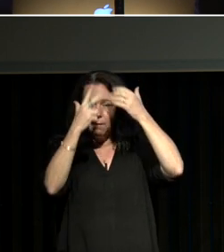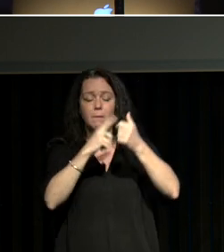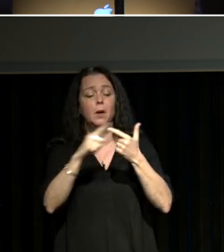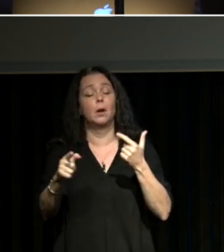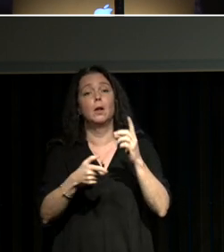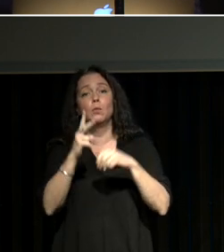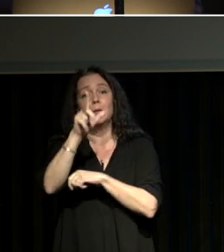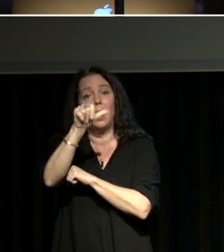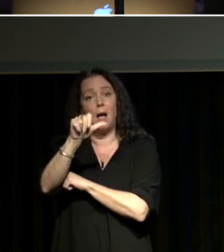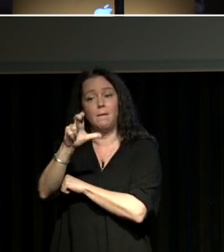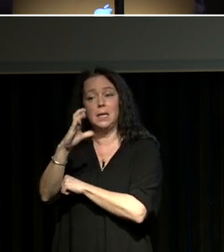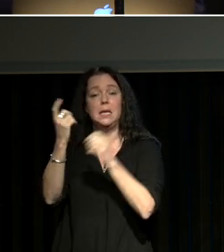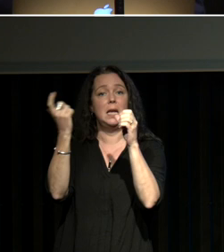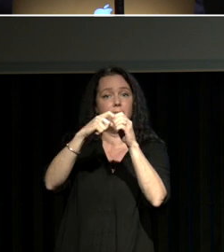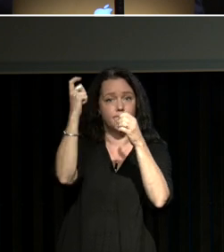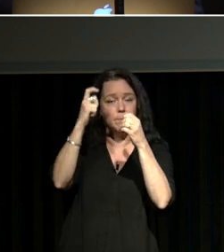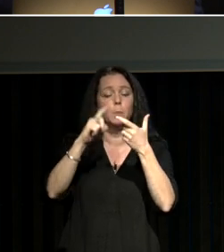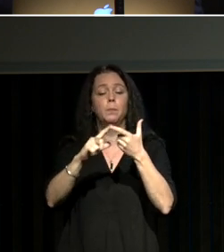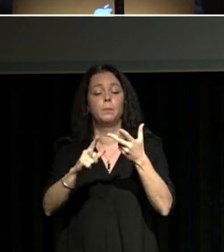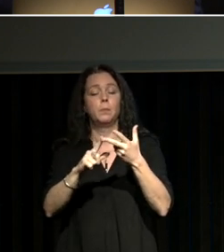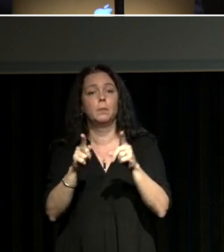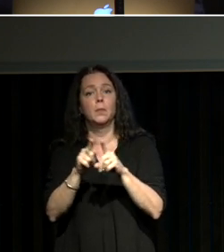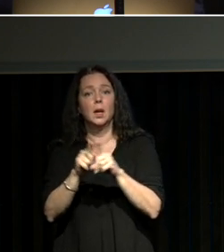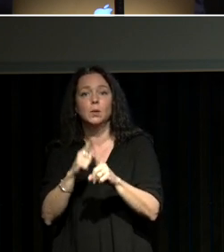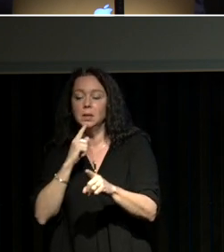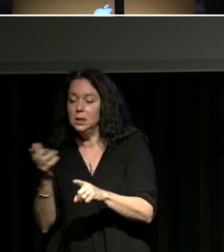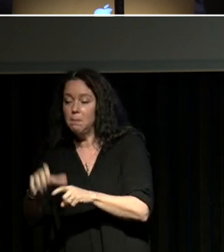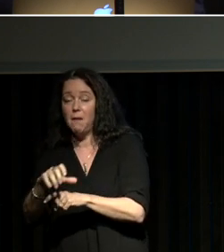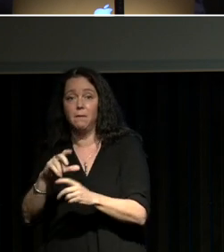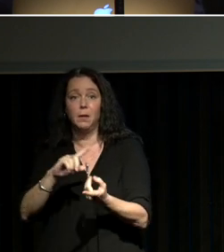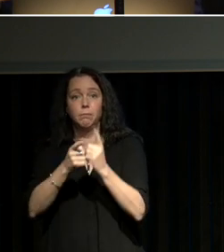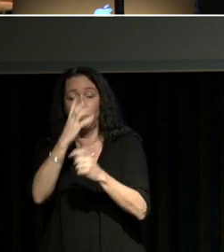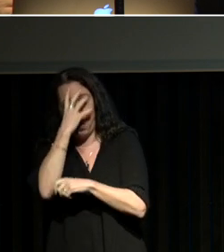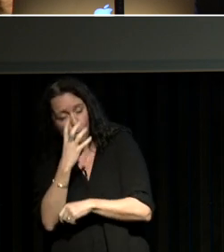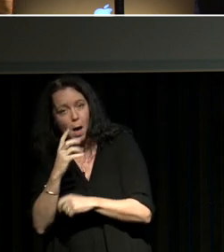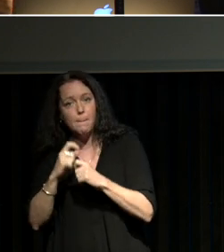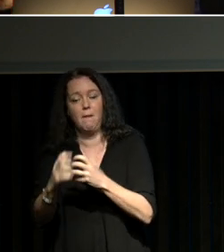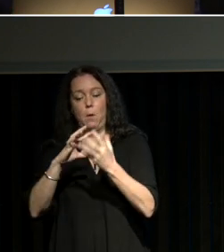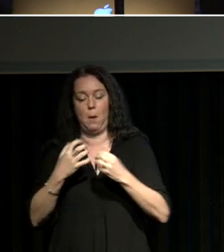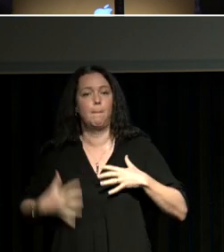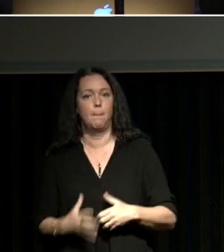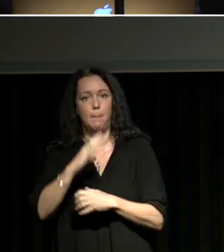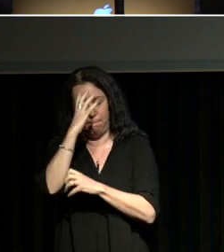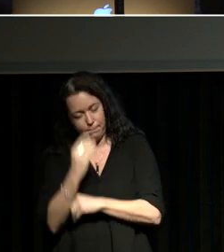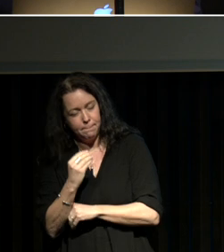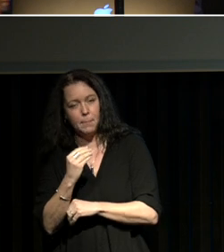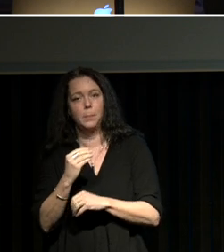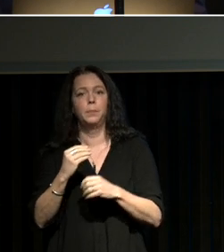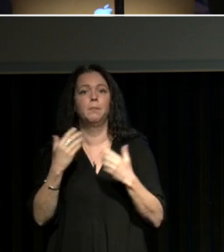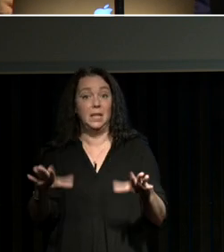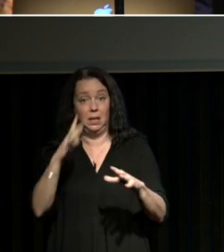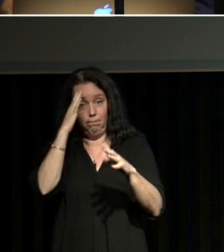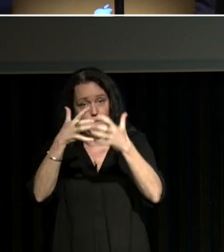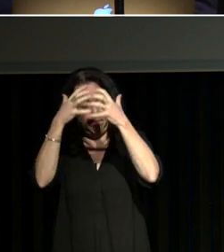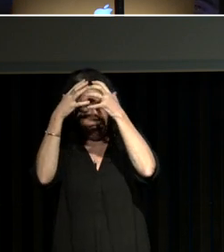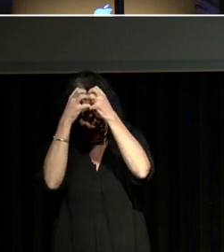essentiellement de l'AVC, mais c'est surtout du coma post-anoxique. 15% des morts encéphaliques, c'est du coma post-anoxique. Et là, en